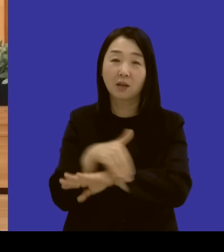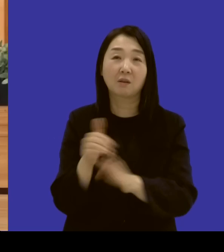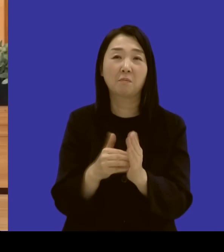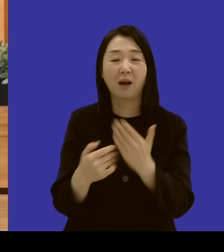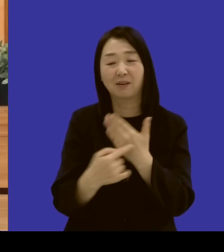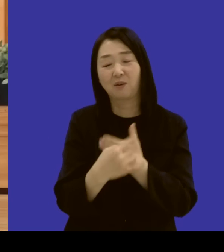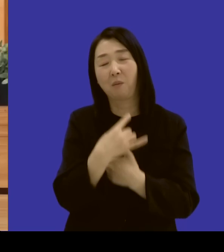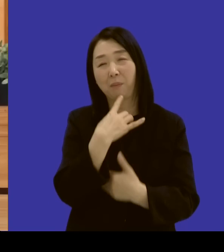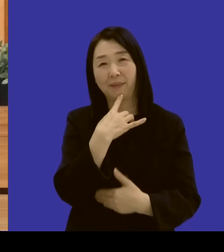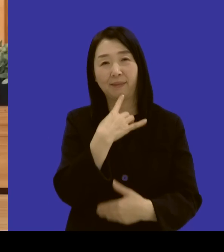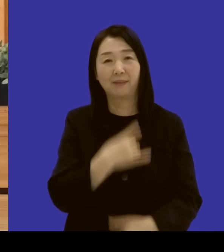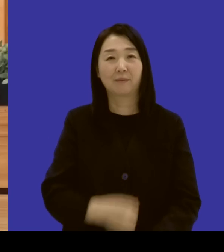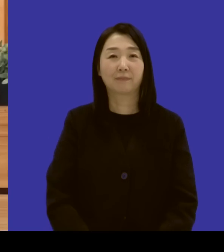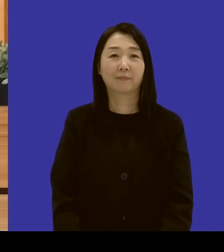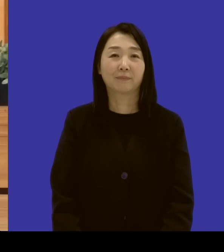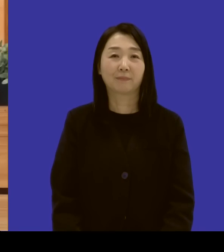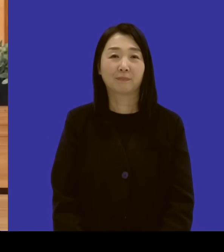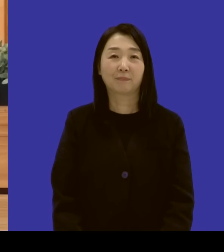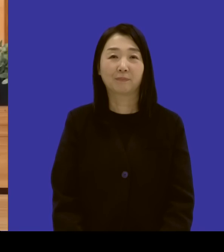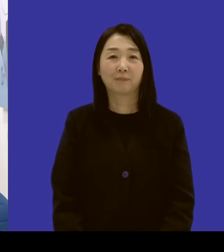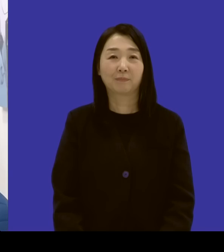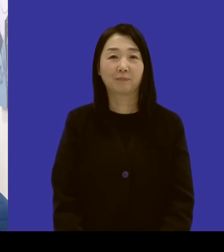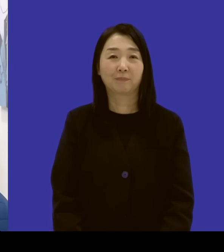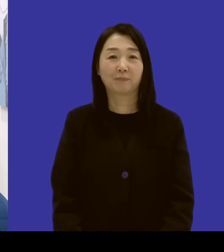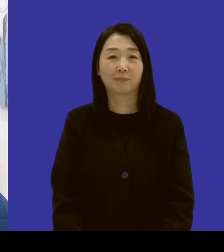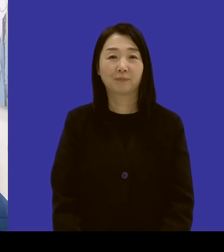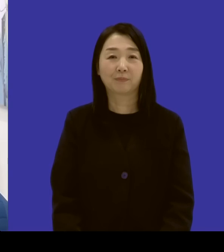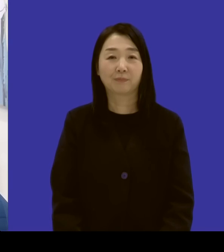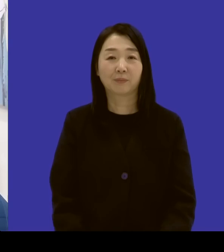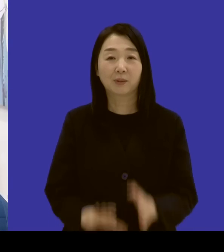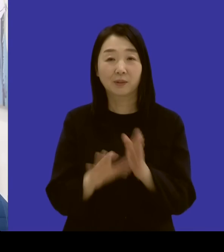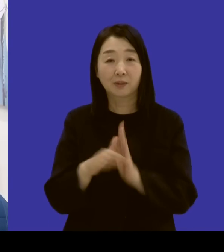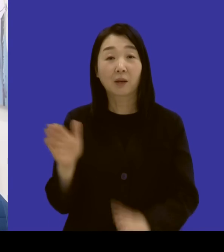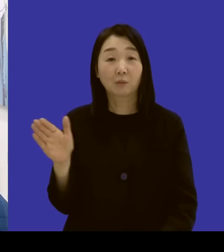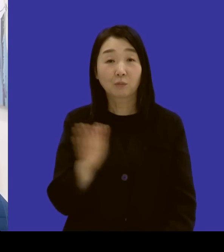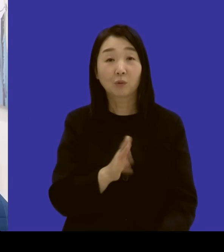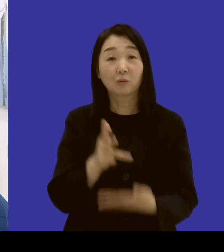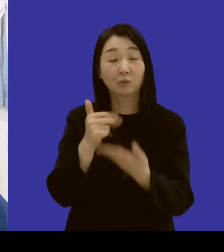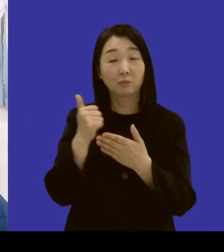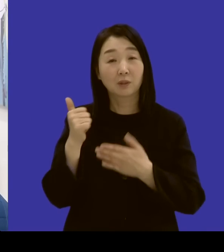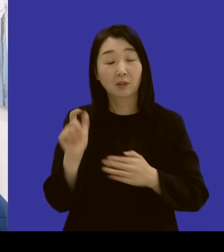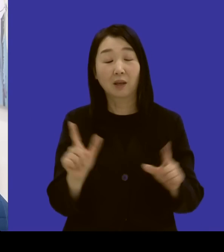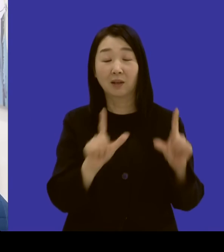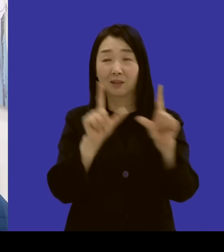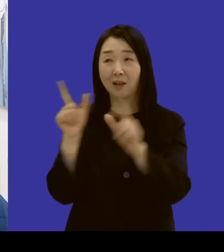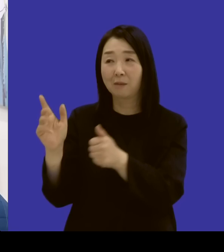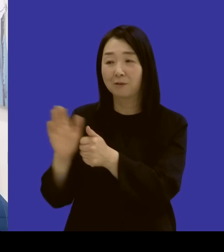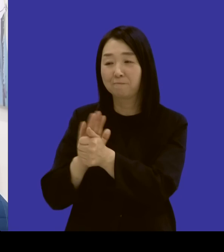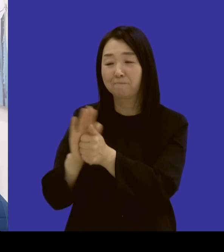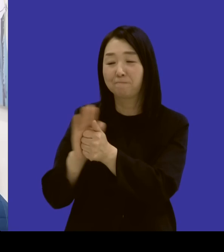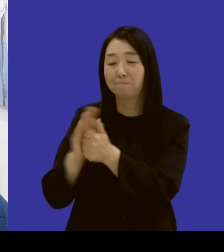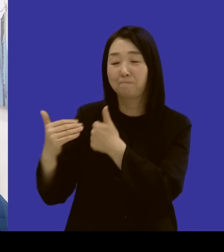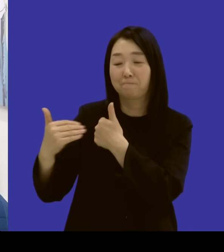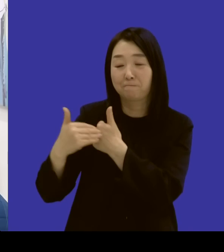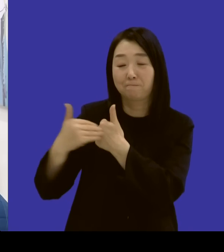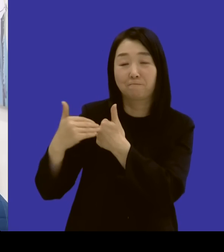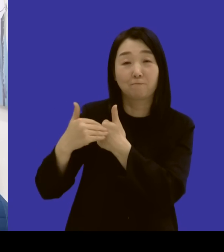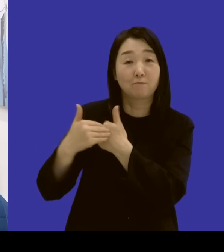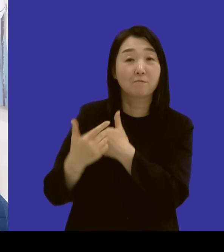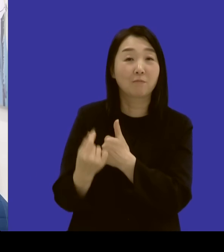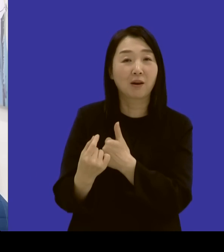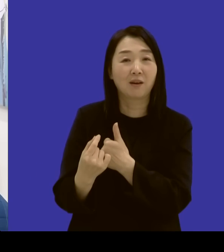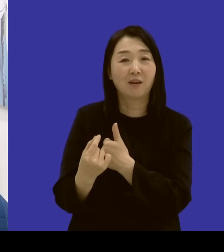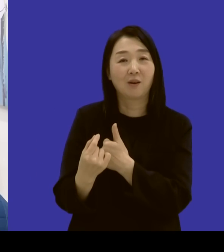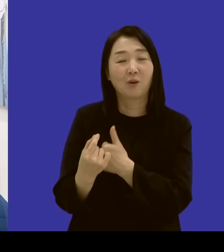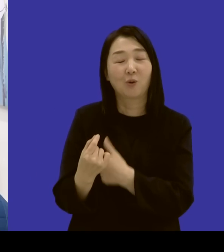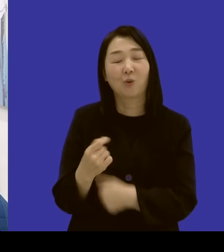겉으로 다니는 거였고 그러면서 그때부터 이제 주님이 제 삶을 만지기 시작하시는데 정말